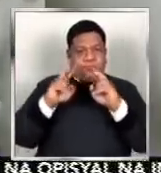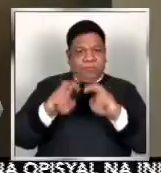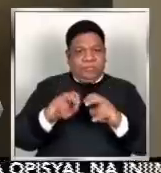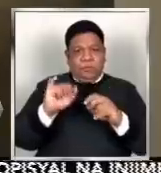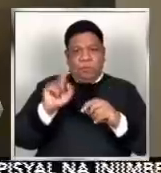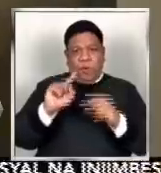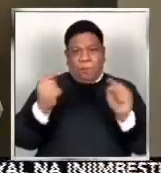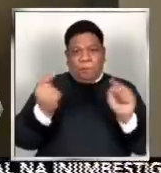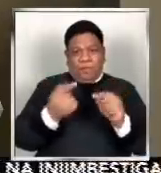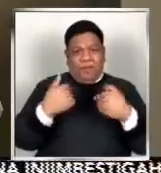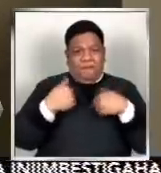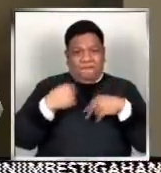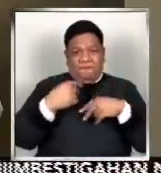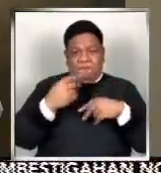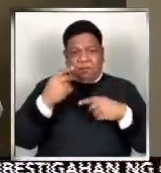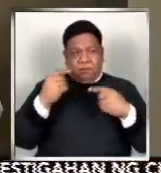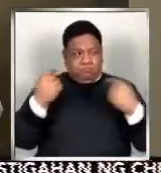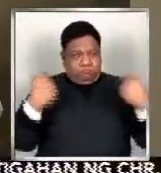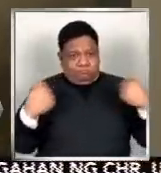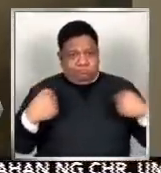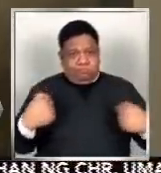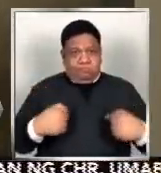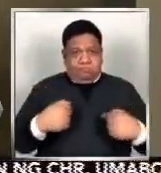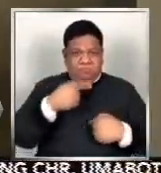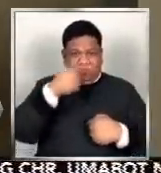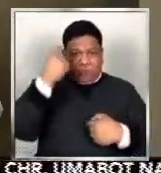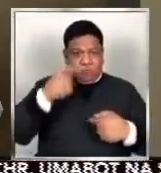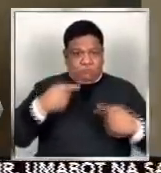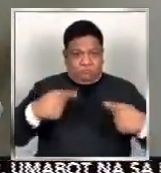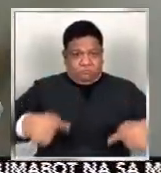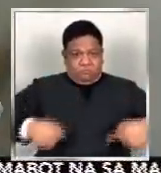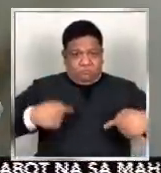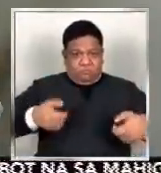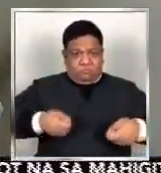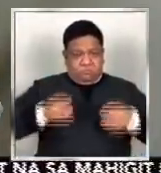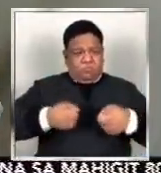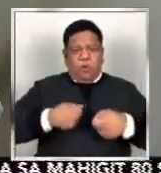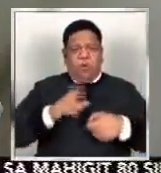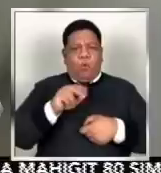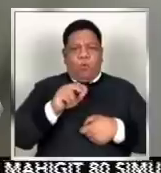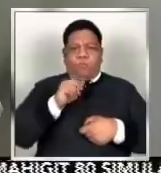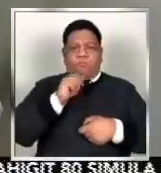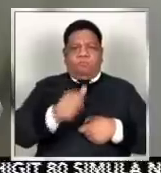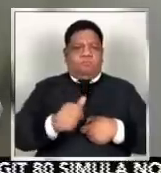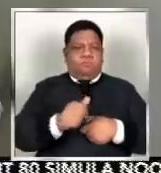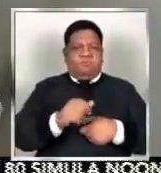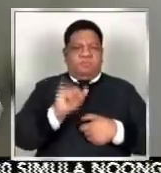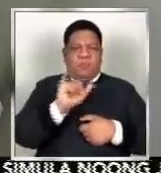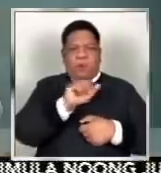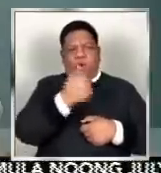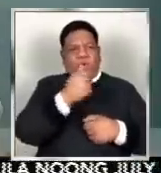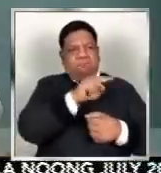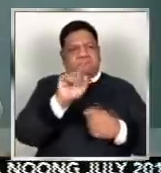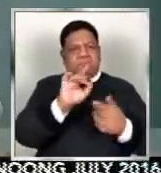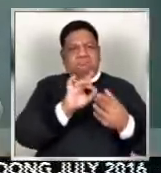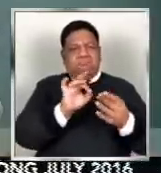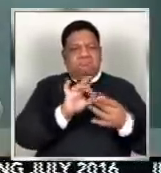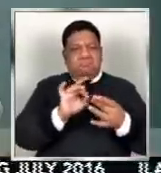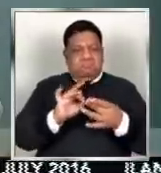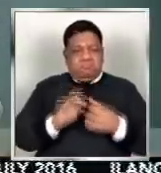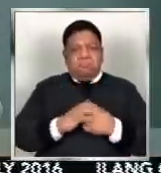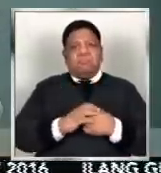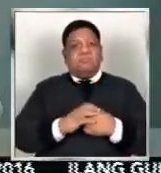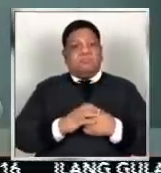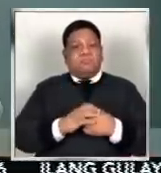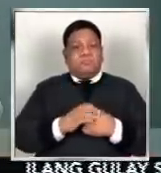Christine ay hindi umano dahil sa pagsakay sa kanya sa wheelchair tulad ng sinabi ng ilang respondent. Patuloy naming sinisikap